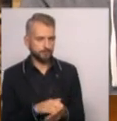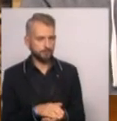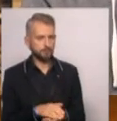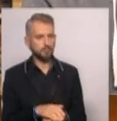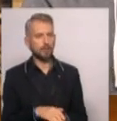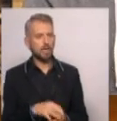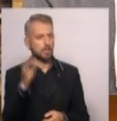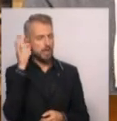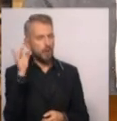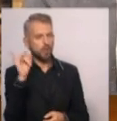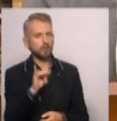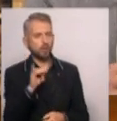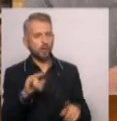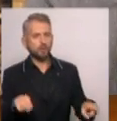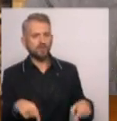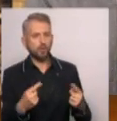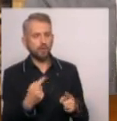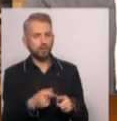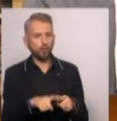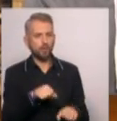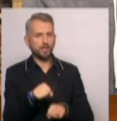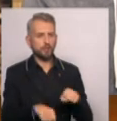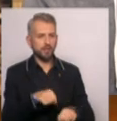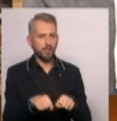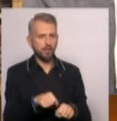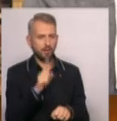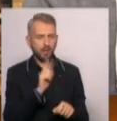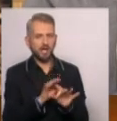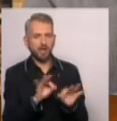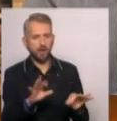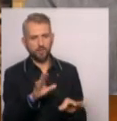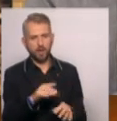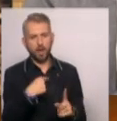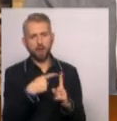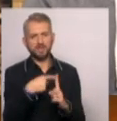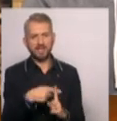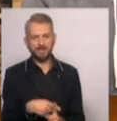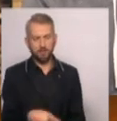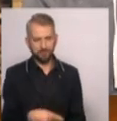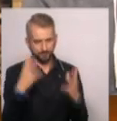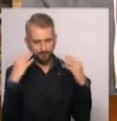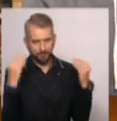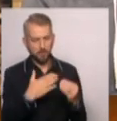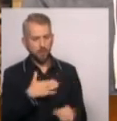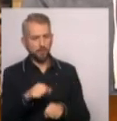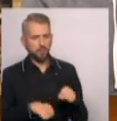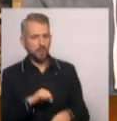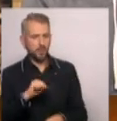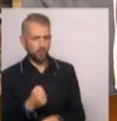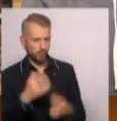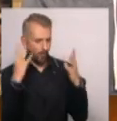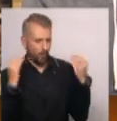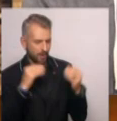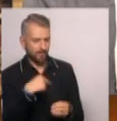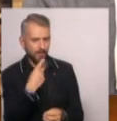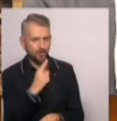історію створення цього велосипедного раю в Амстердамі. Угу. Да, мої велосипедні друзі, голландці, кажуть,